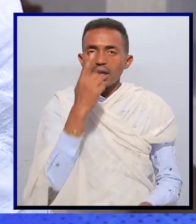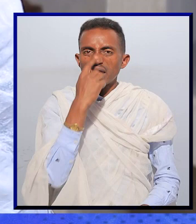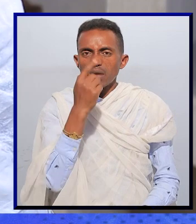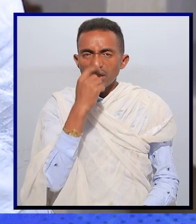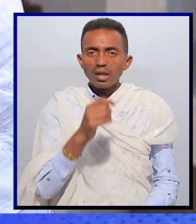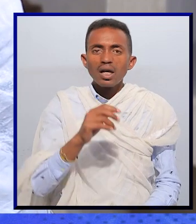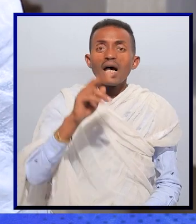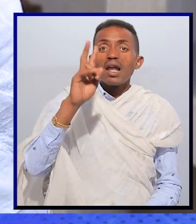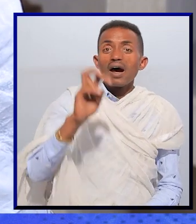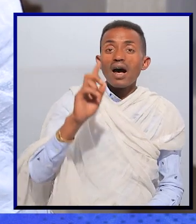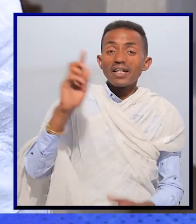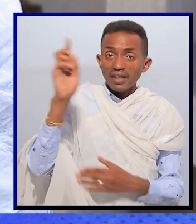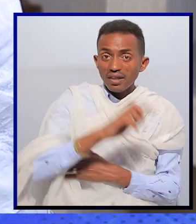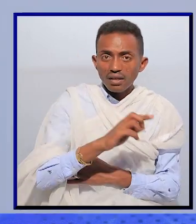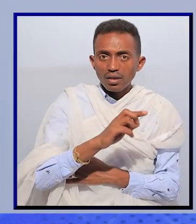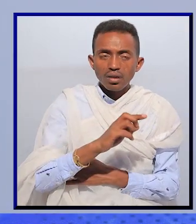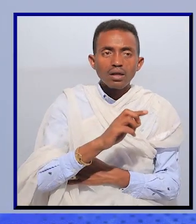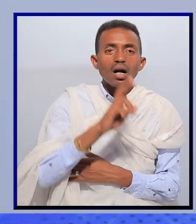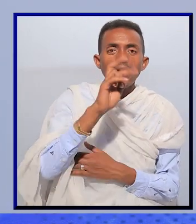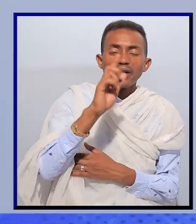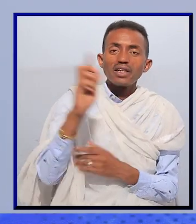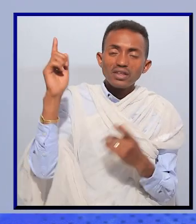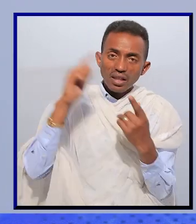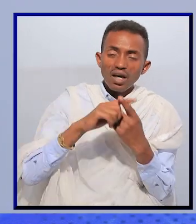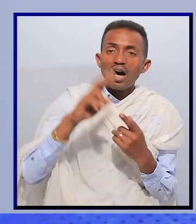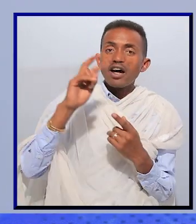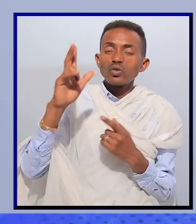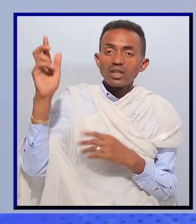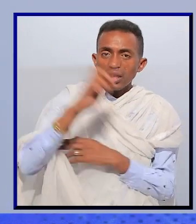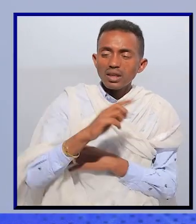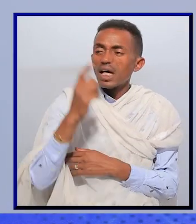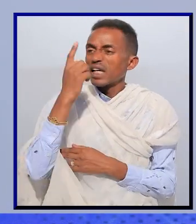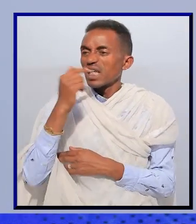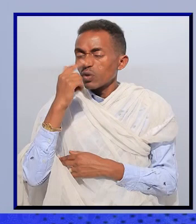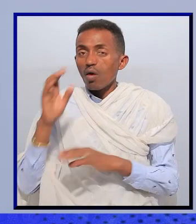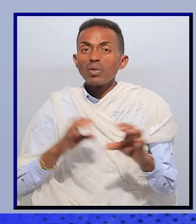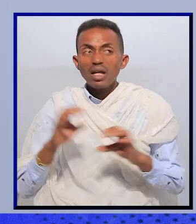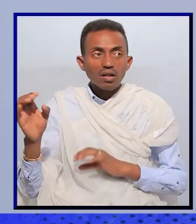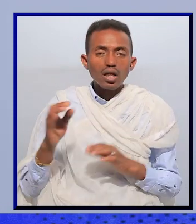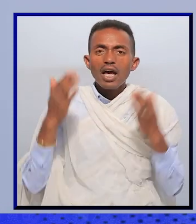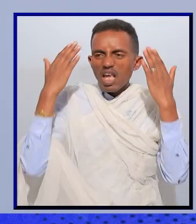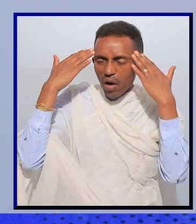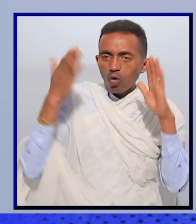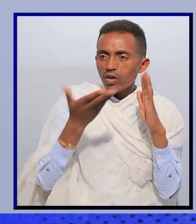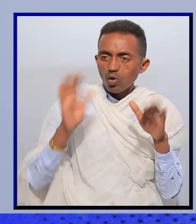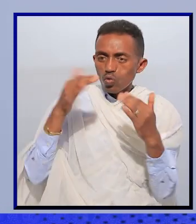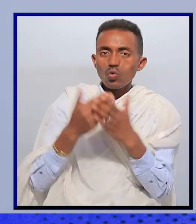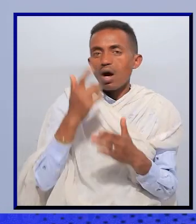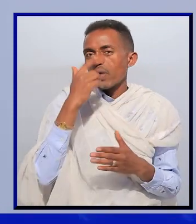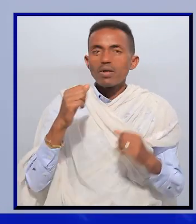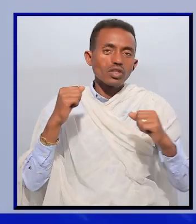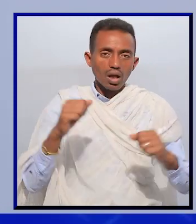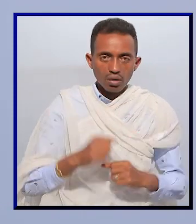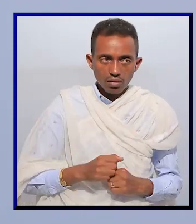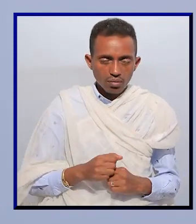ነገር እንዲለምድ ለ21 ቀን ከ21 ቀን እስከ 23 ቀን ያንን ነገር እንዲለምደው ብናደርገው የማያውቀው ነገር